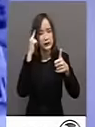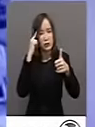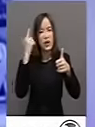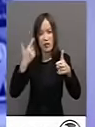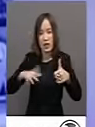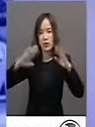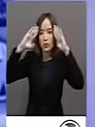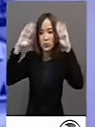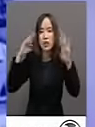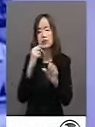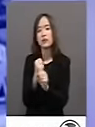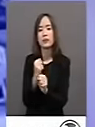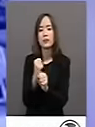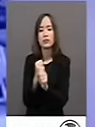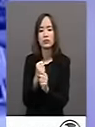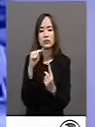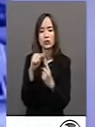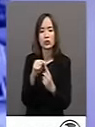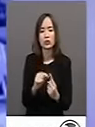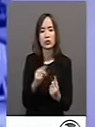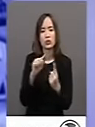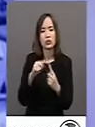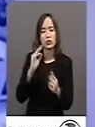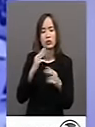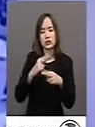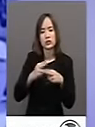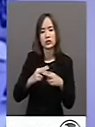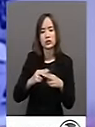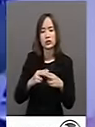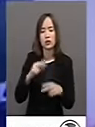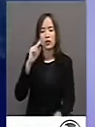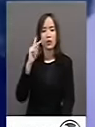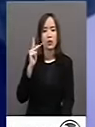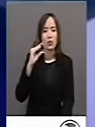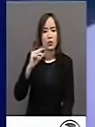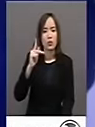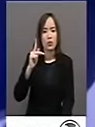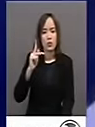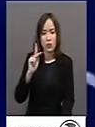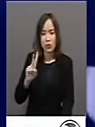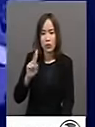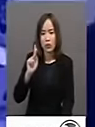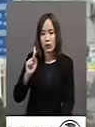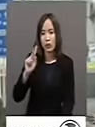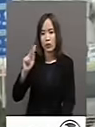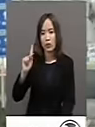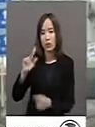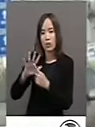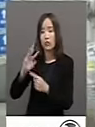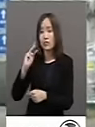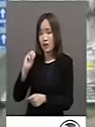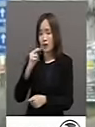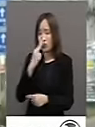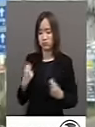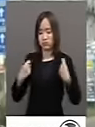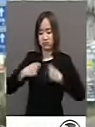ยก่อเหตุมาในพื้นที่ของสภ.โคกขามเพราะว่าพฤติกรรมคล้ายกันแล้วดูจากเครื่องแต่งกายแล้วก็ผ้า